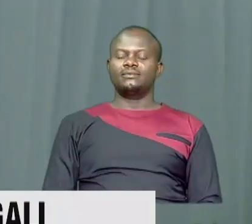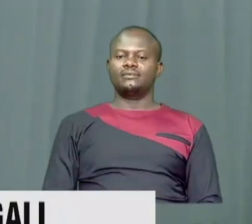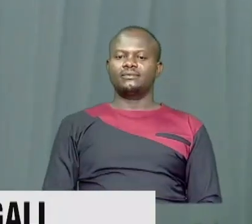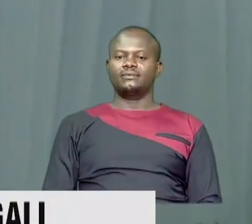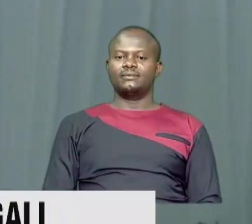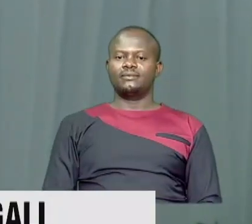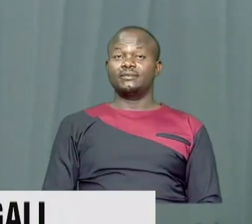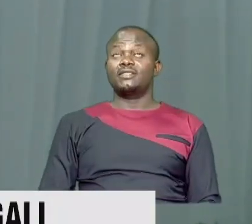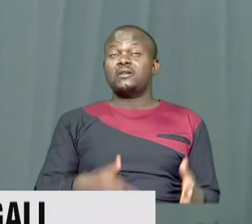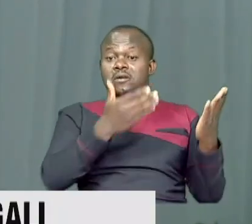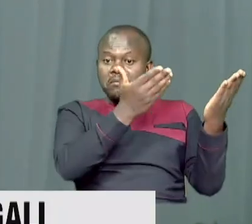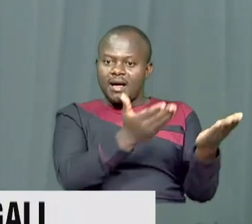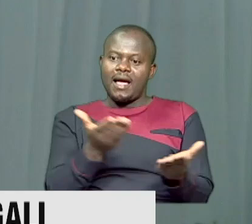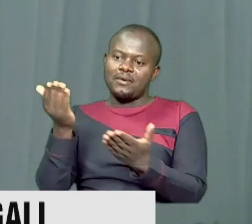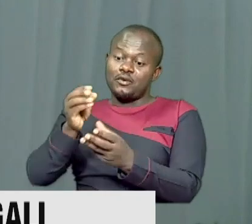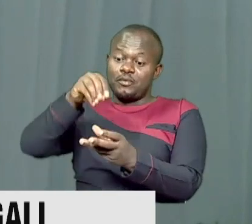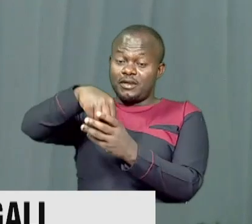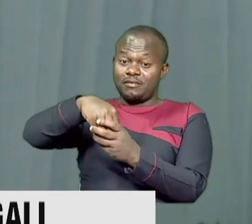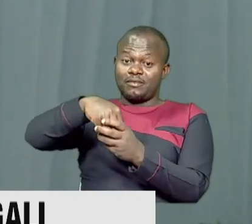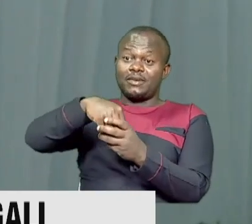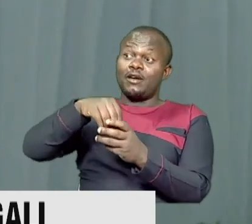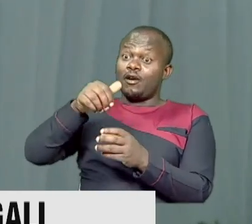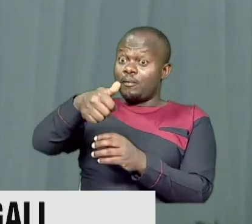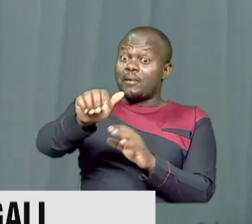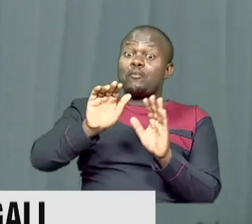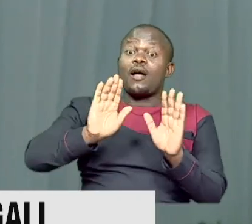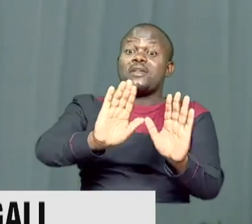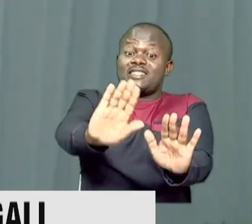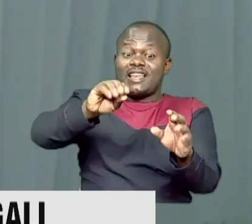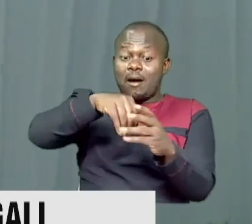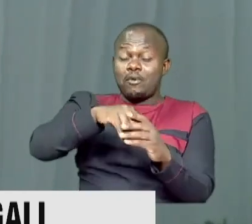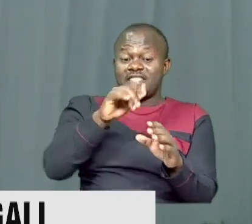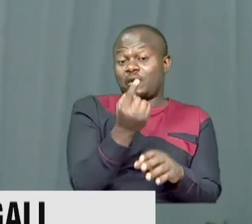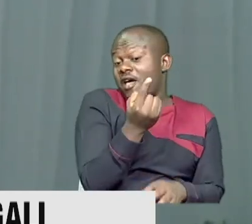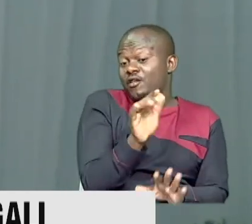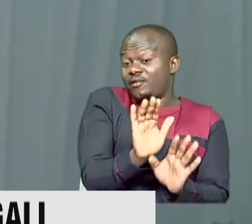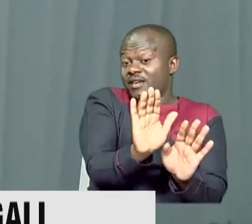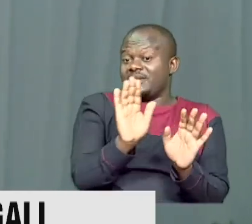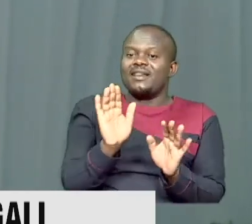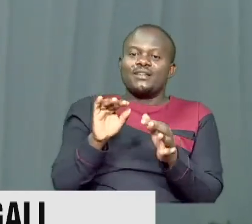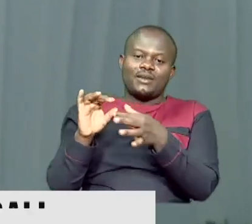rero ntabwo muzabinsigamo, zaho turi kumwe